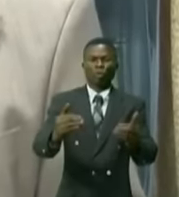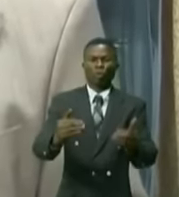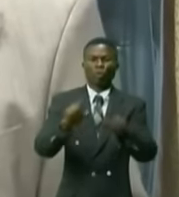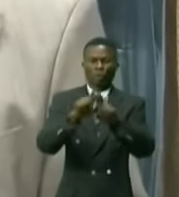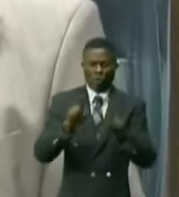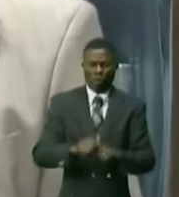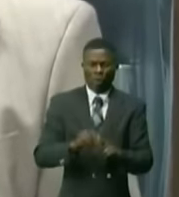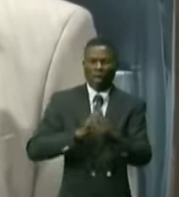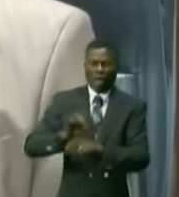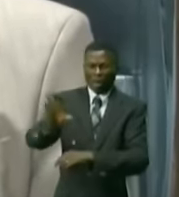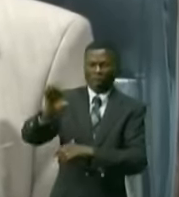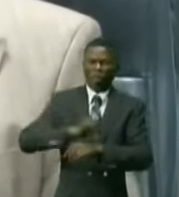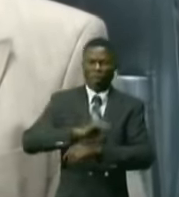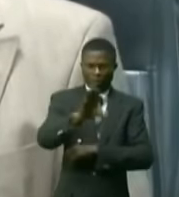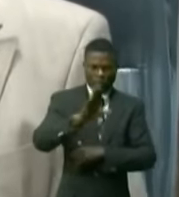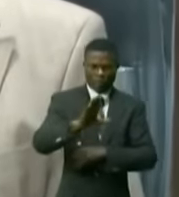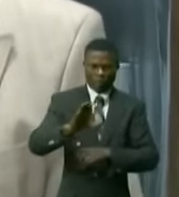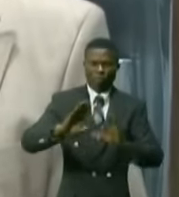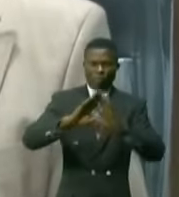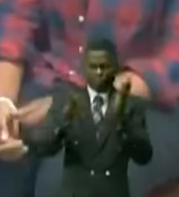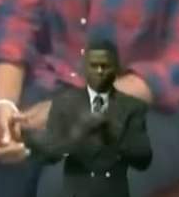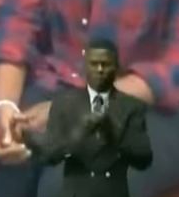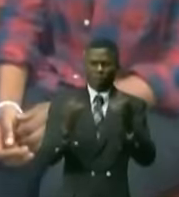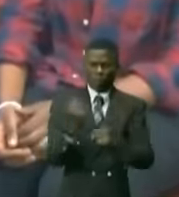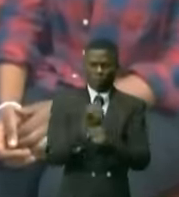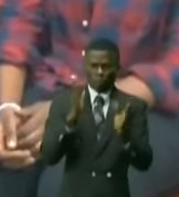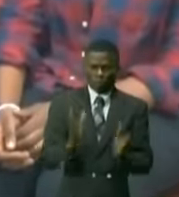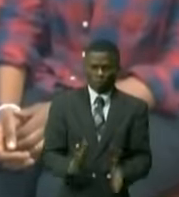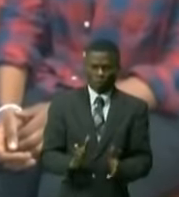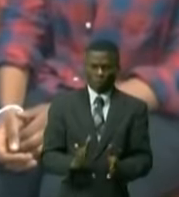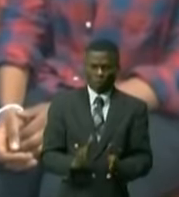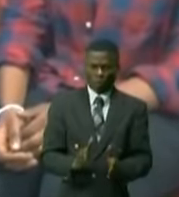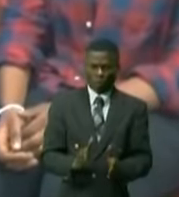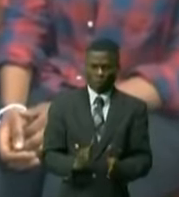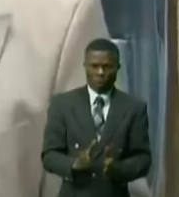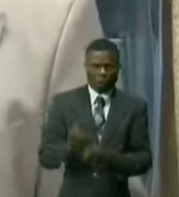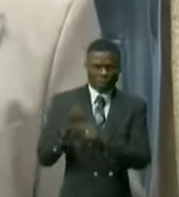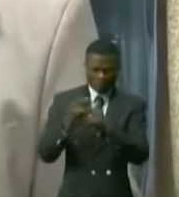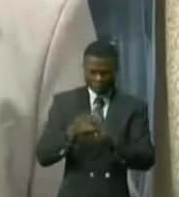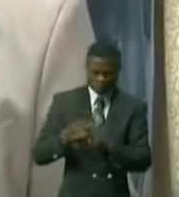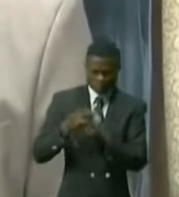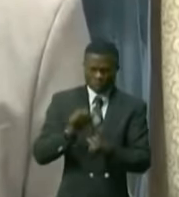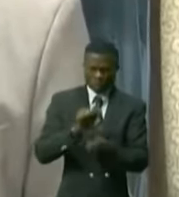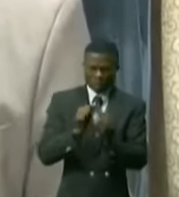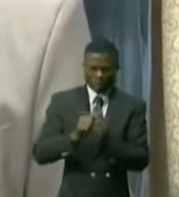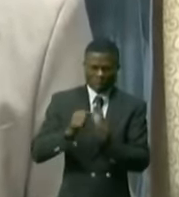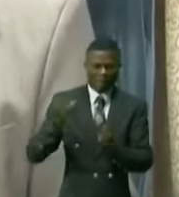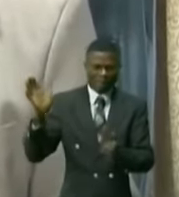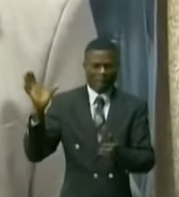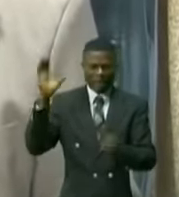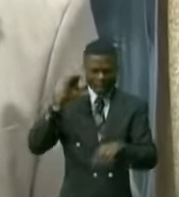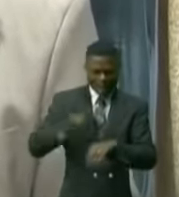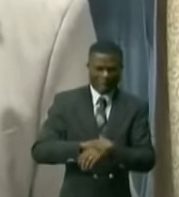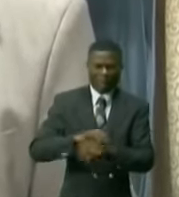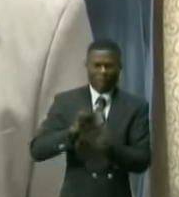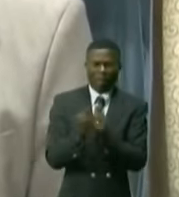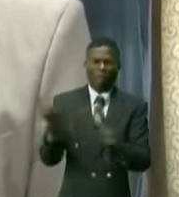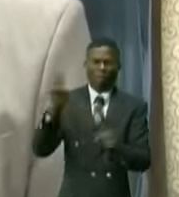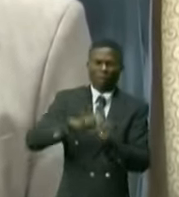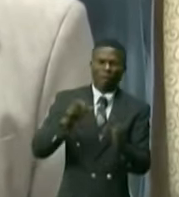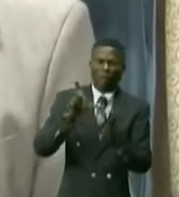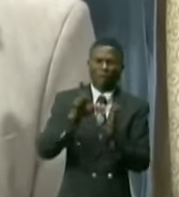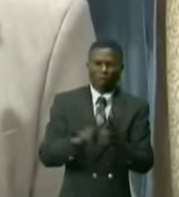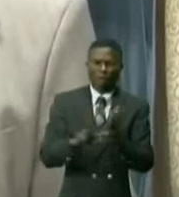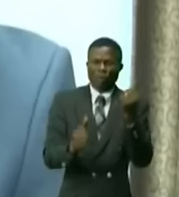a déployé ses moniteurs pour procéder au monitoring des cas des violations des droits de